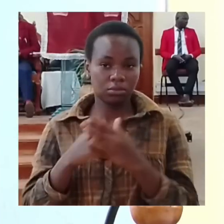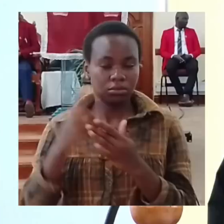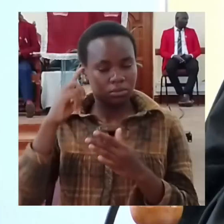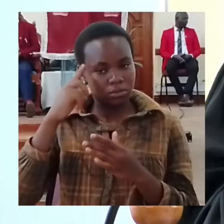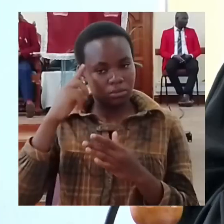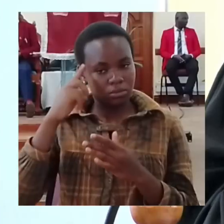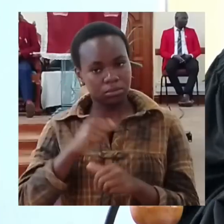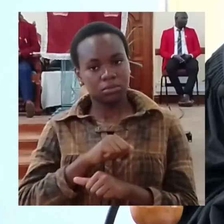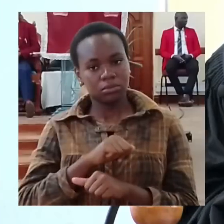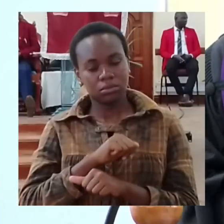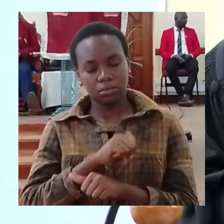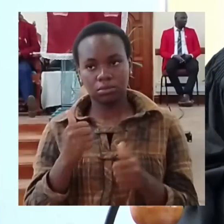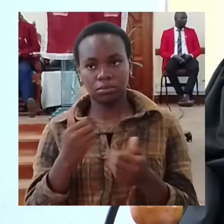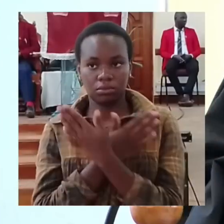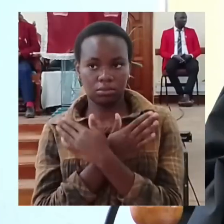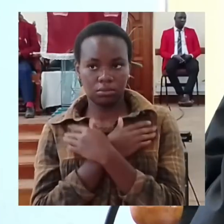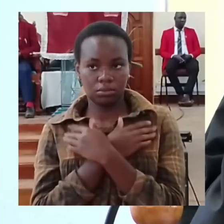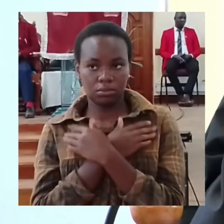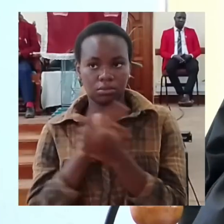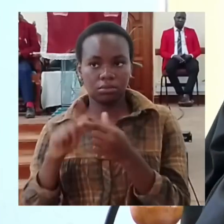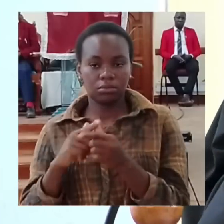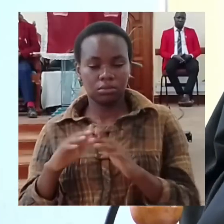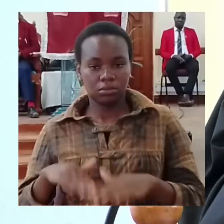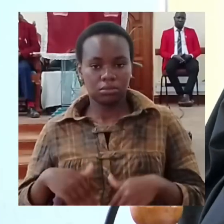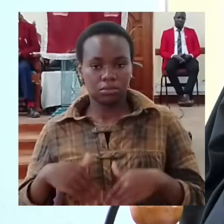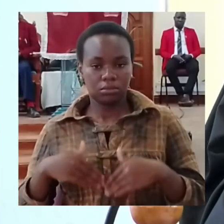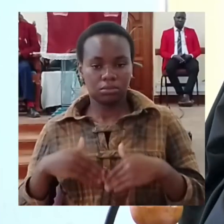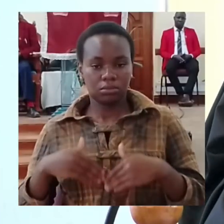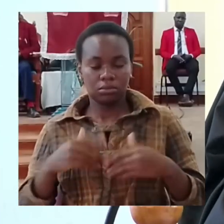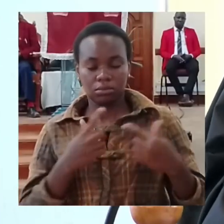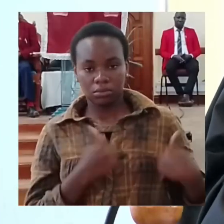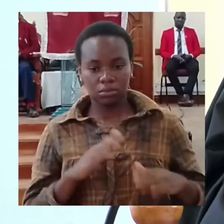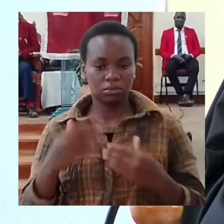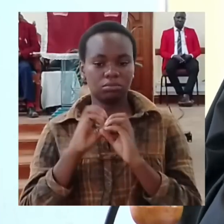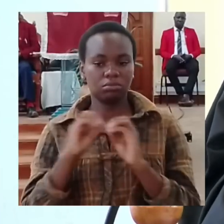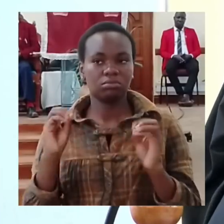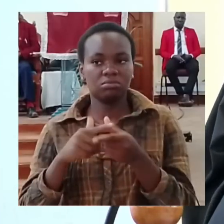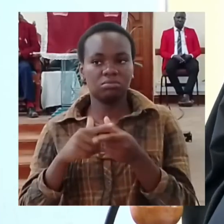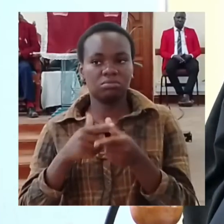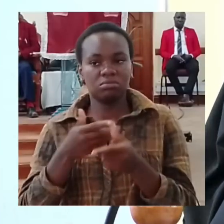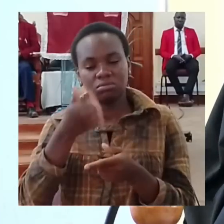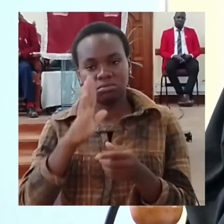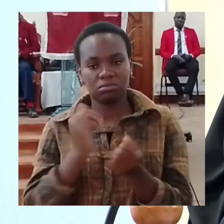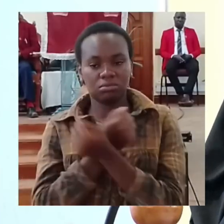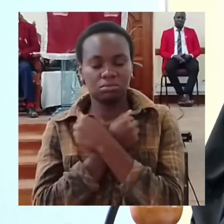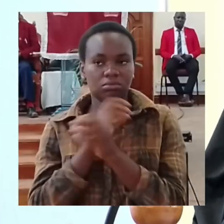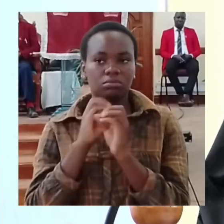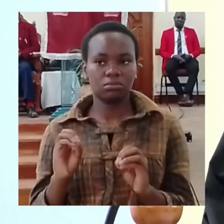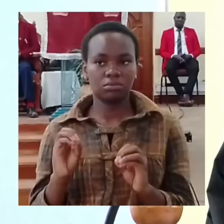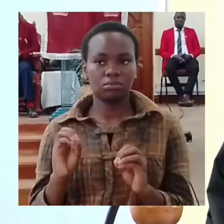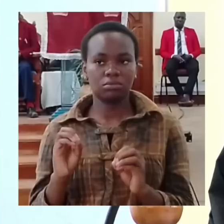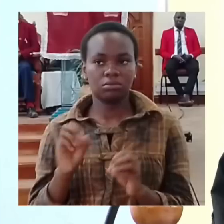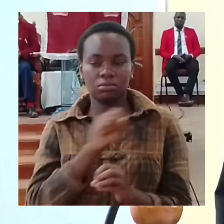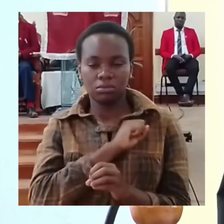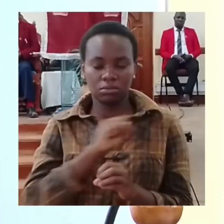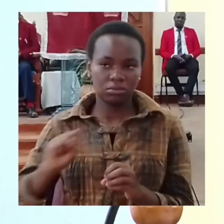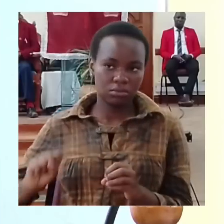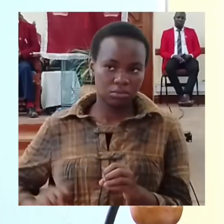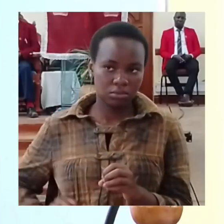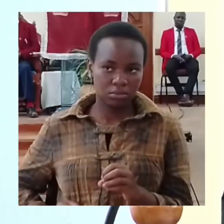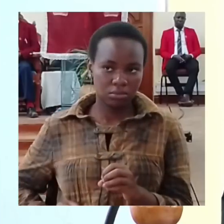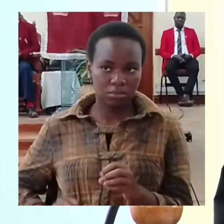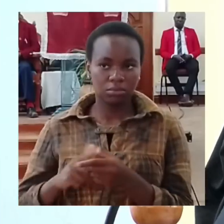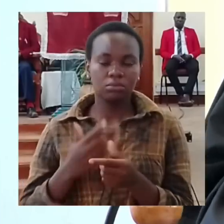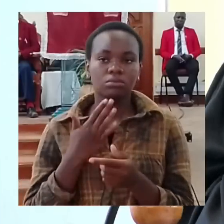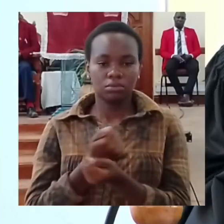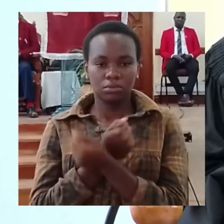ungi. No ngoro iria itari utana Ngai ndamiendete. Saulu akiregwo ni Ngai ni undu wa